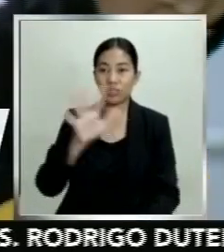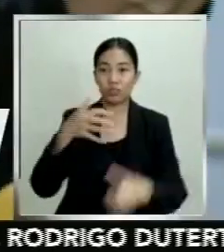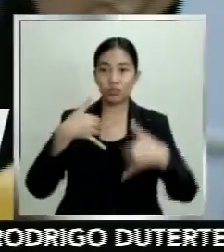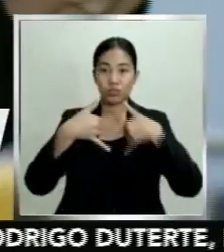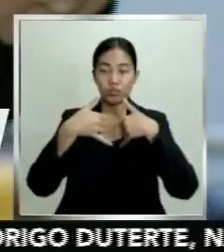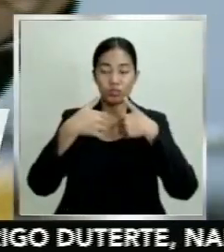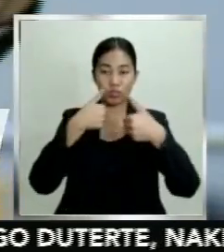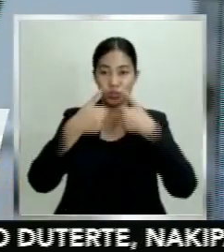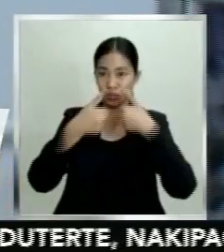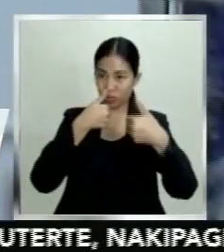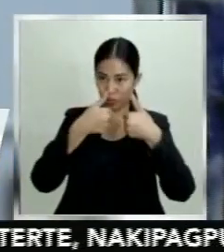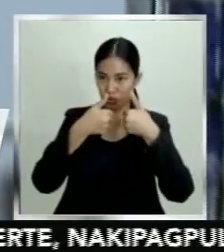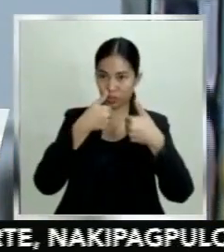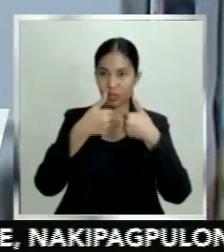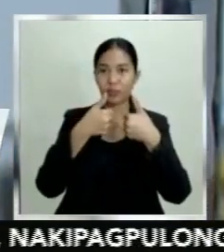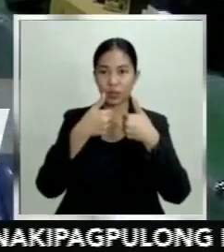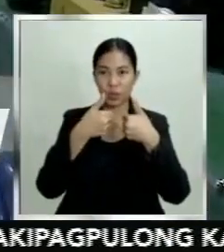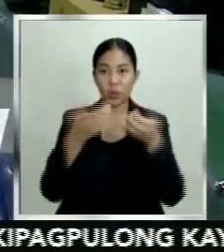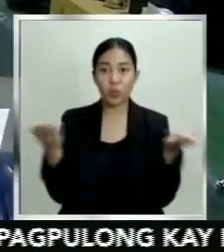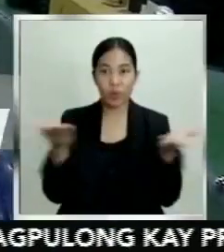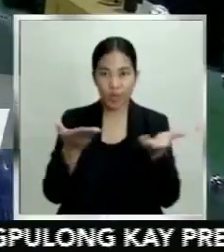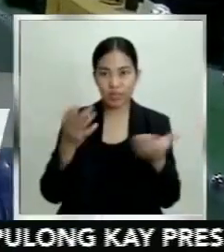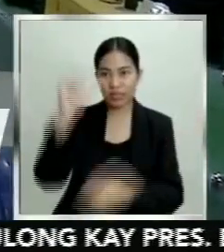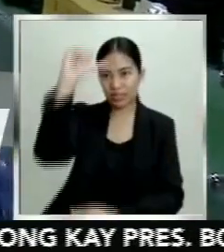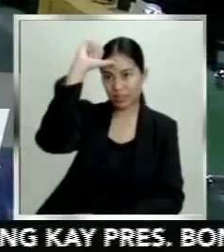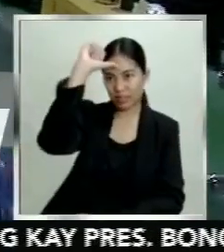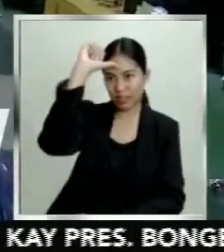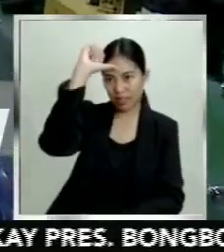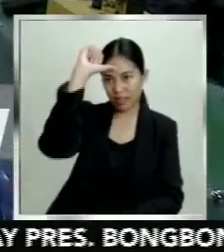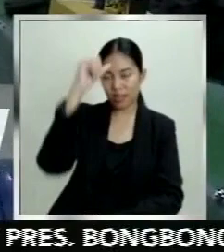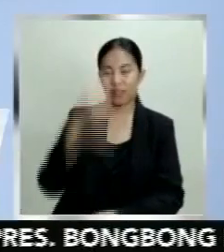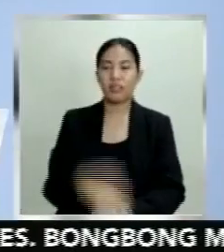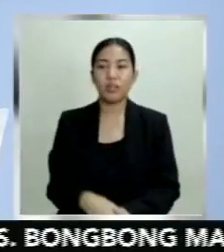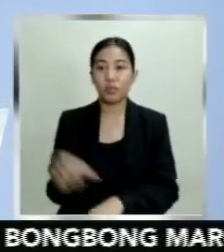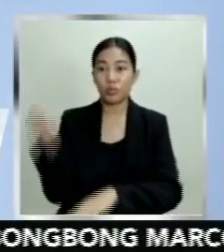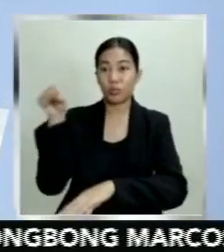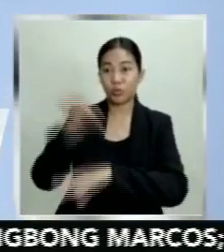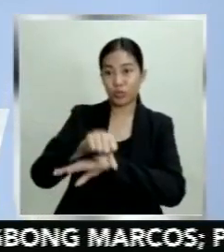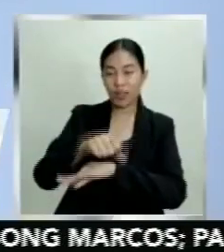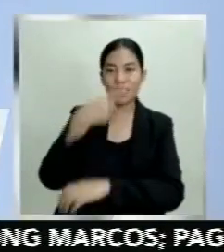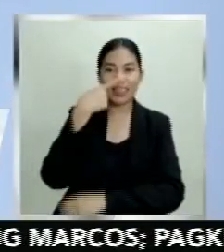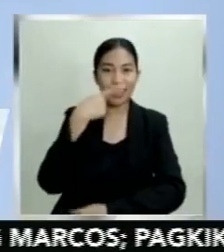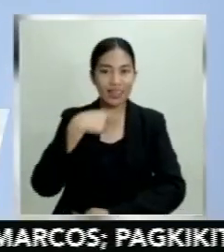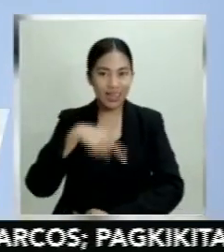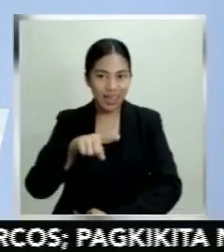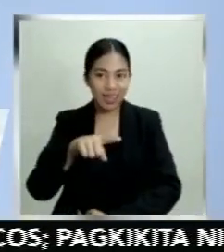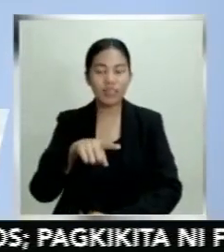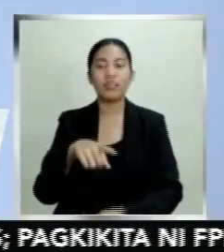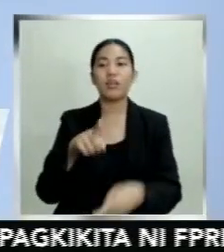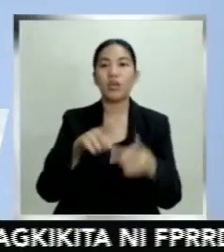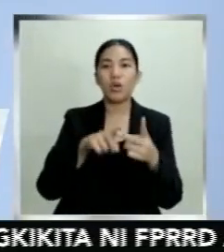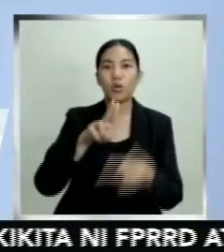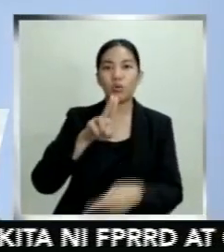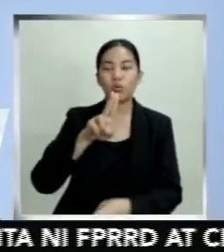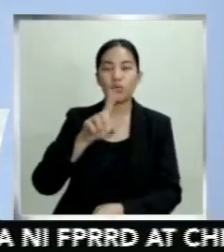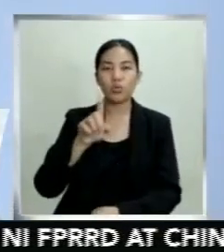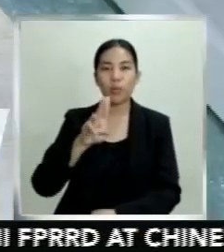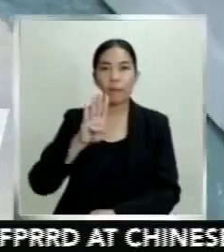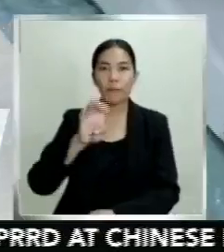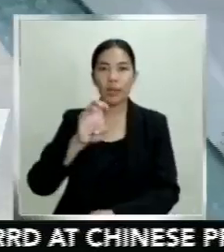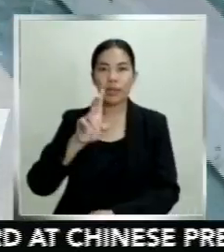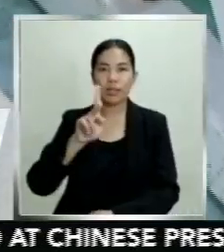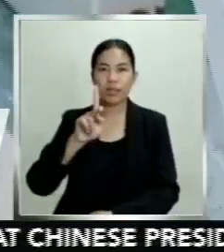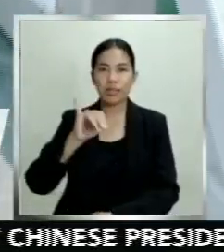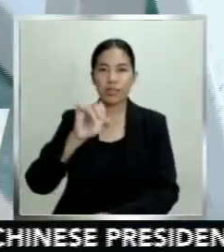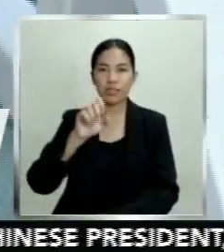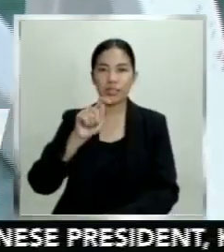India. Pinataob ni Sarno ang mga pambato ng Thailand at Uzbekistan na nakakuha naman ng silver at bronze. Ang tagumpay na yan,